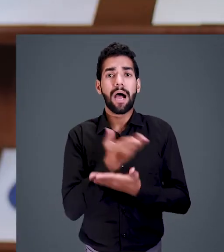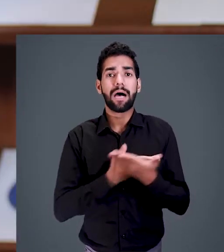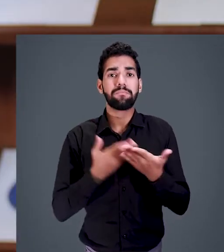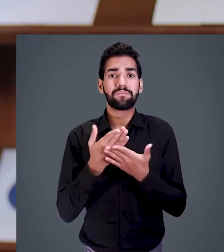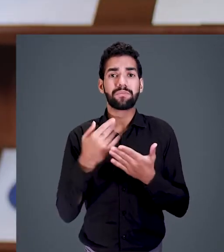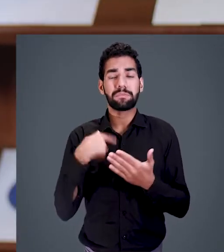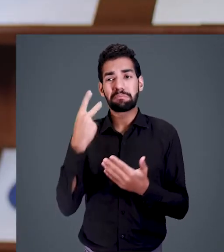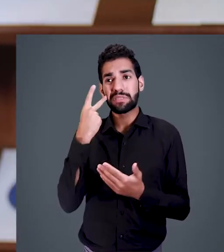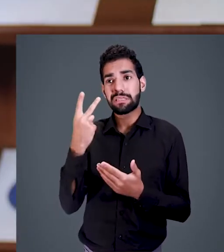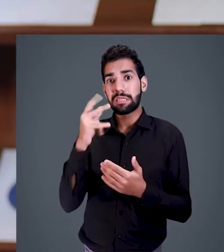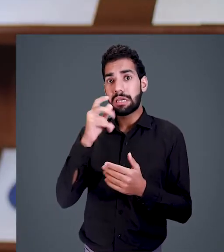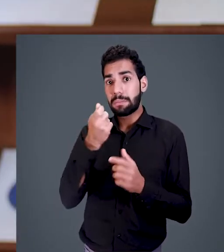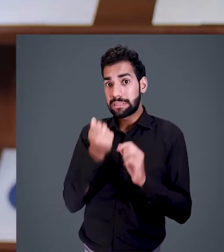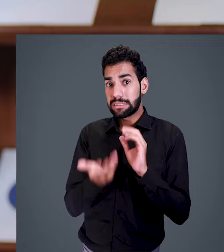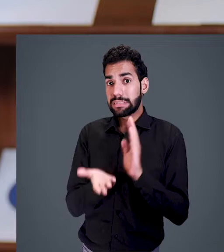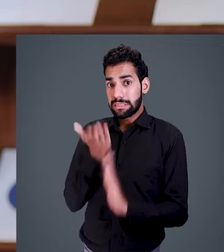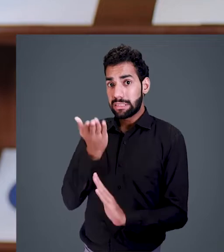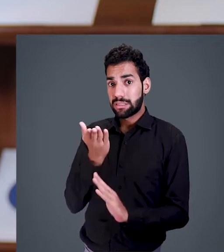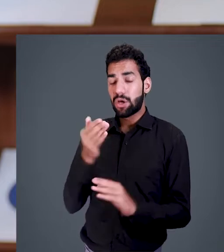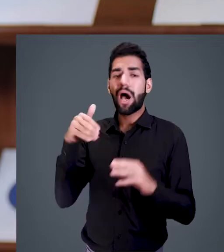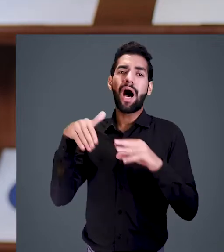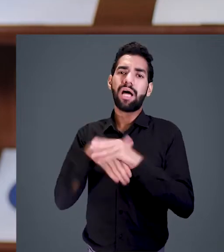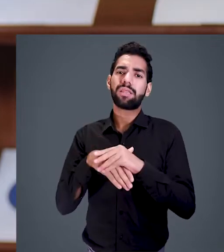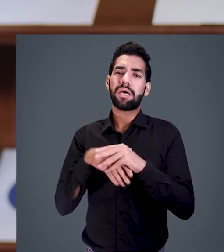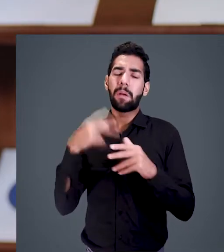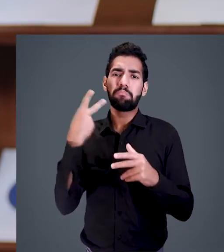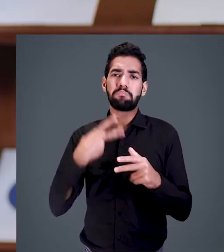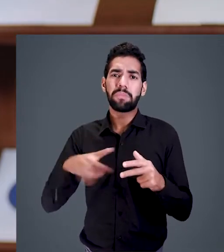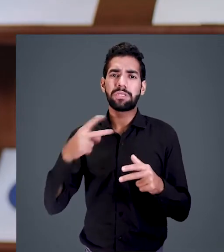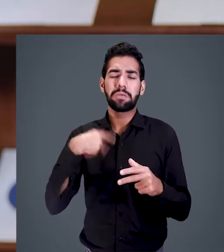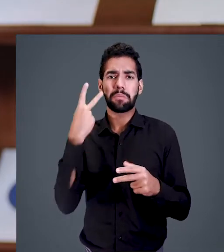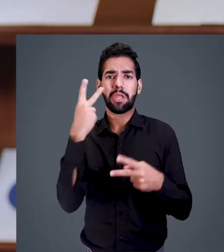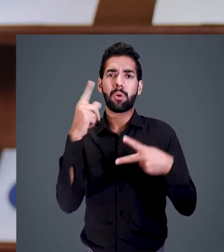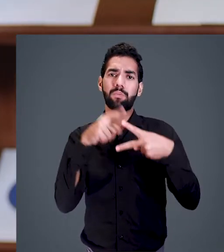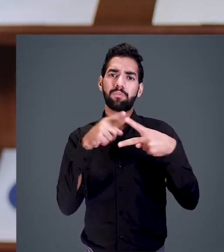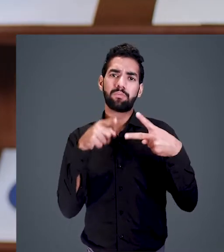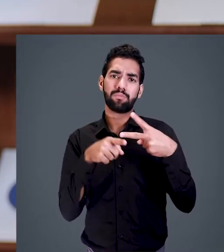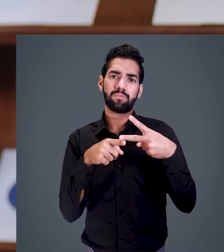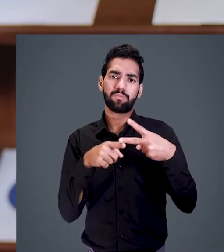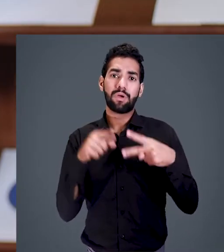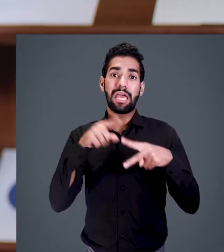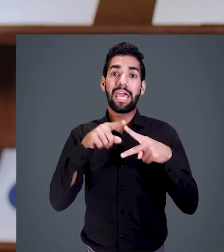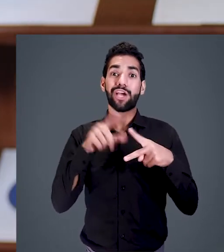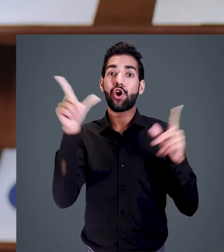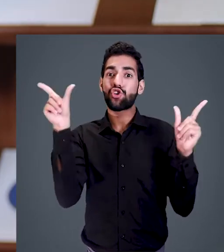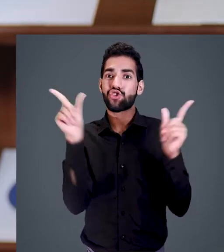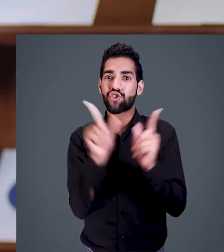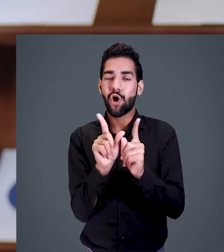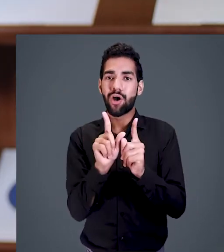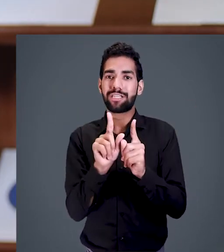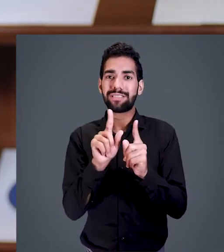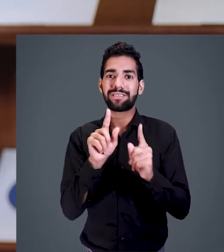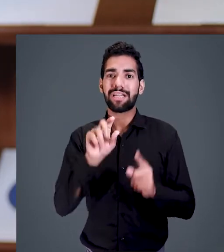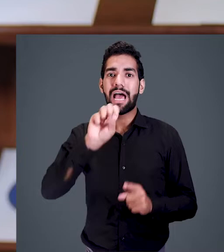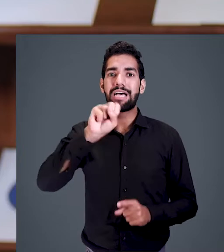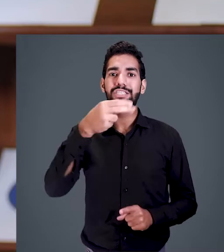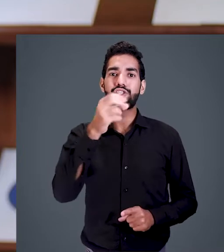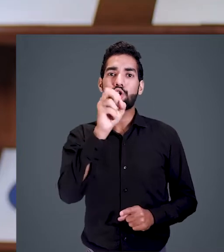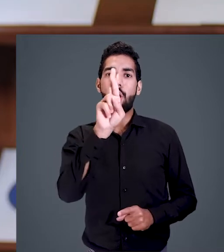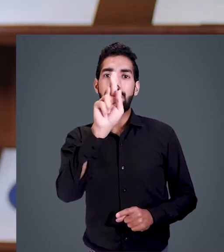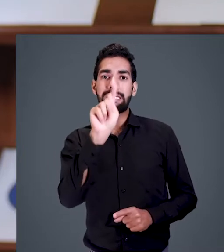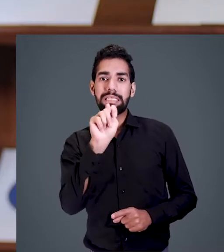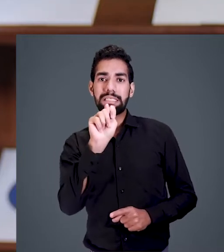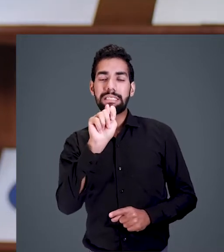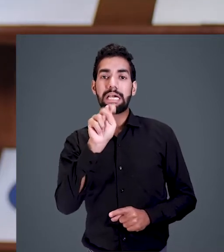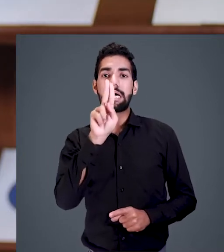जब भी हम इन्फ्लेशन का इम्पैक्ट देखते हैं तो उसके अंदर 2 किस्म के आपने इम्पैक्ट देखने होते हैं। वन इज़ द शॉर्ट रन, यानी